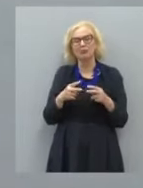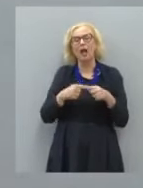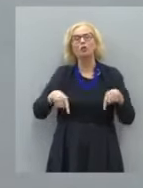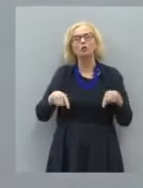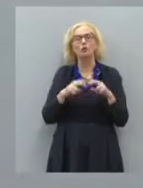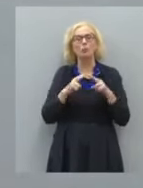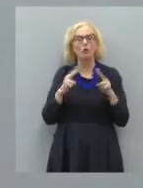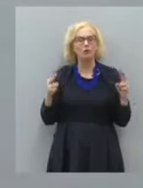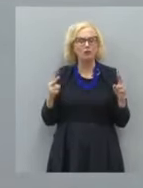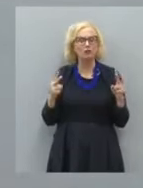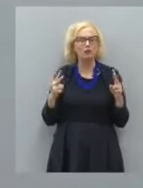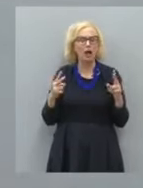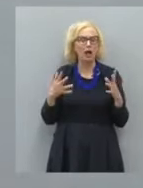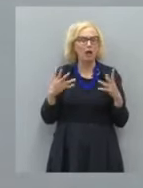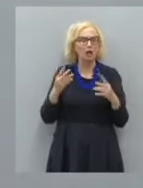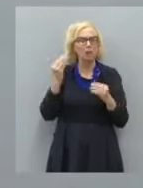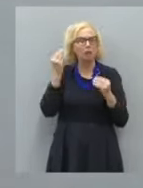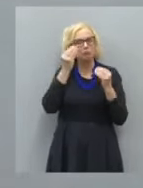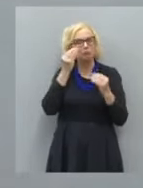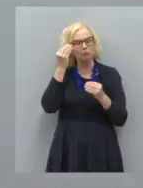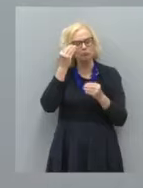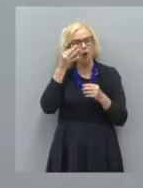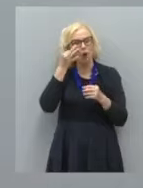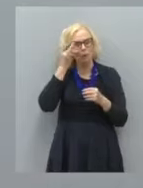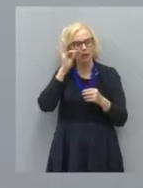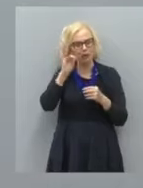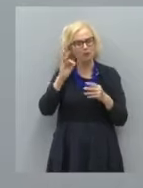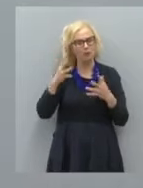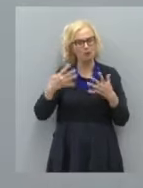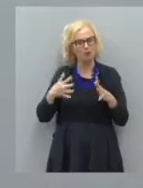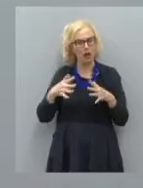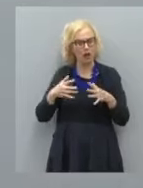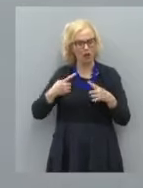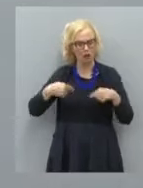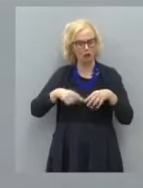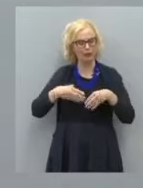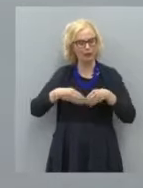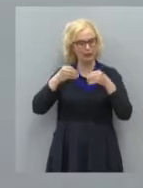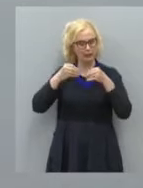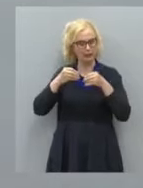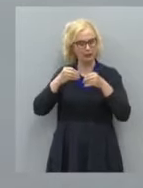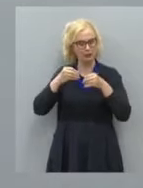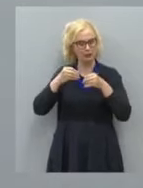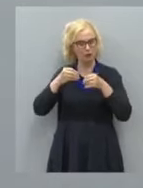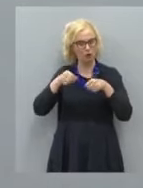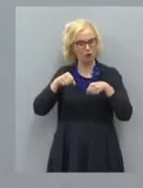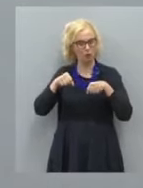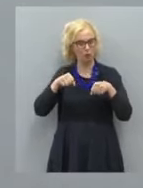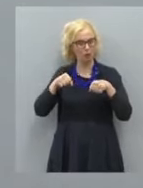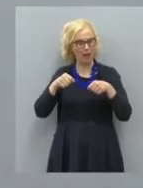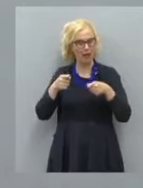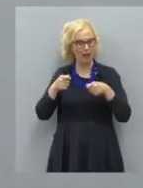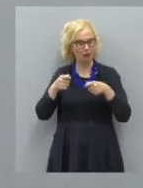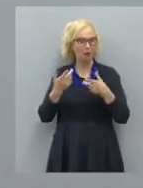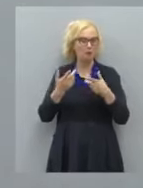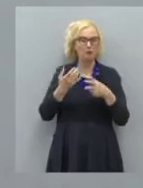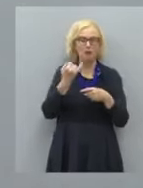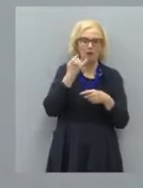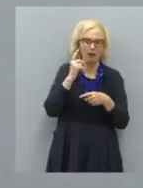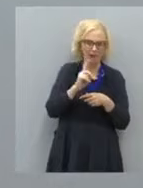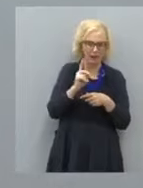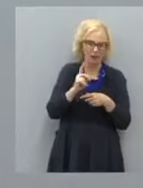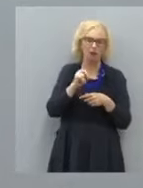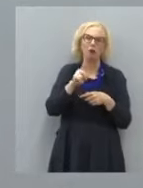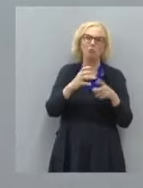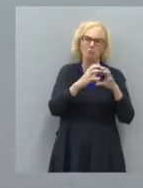è stata posta come obiettivo fin dal nostro inizio mandato non è semplice e lo sanno sia gli imprenditori